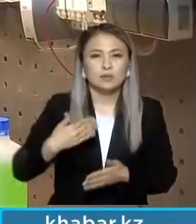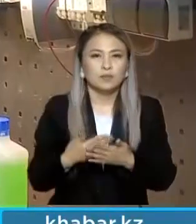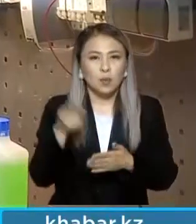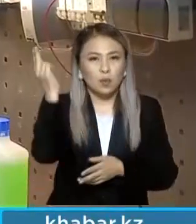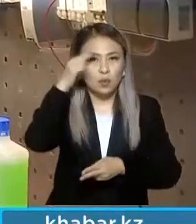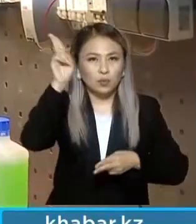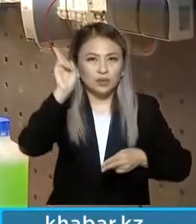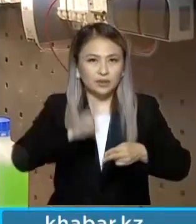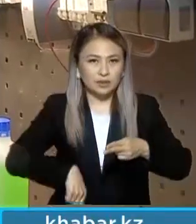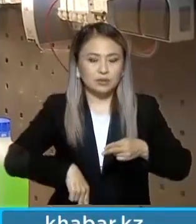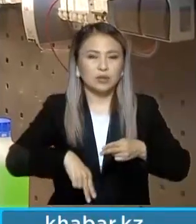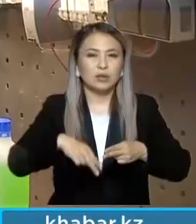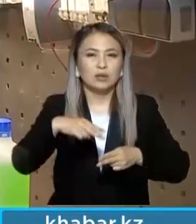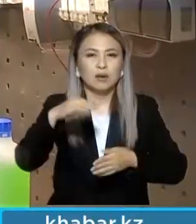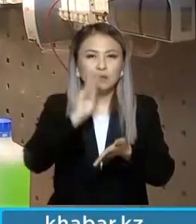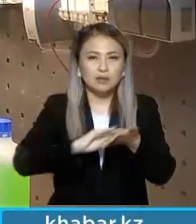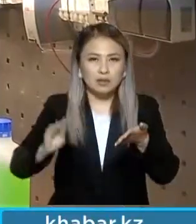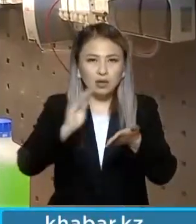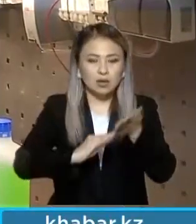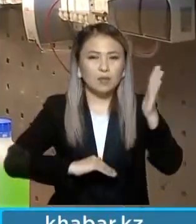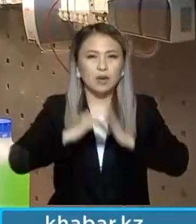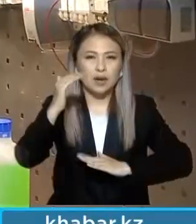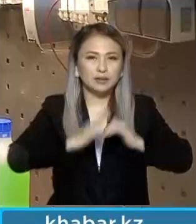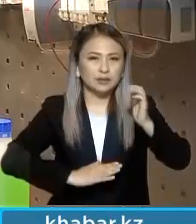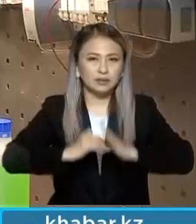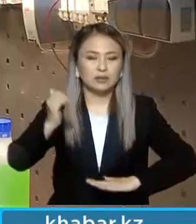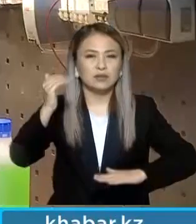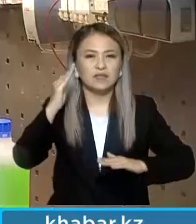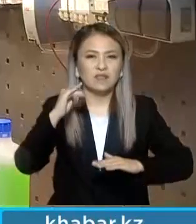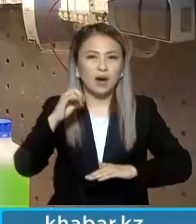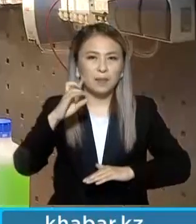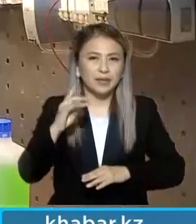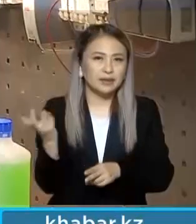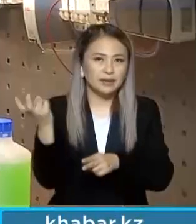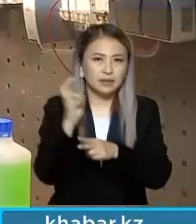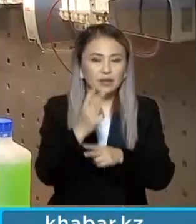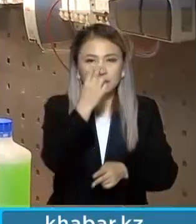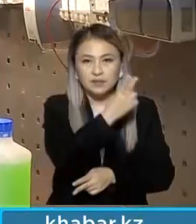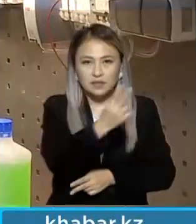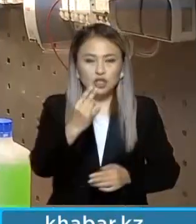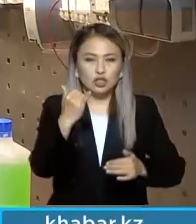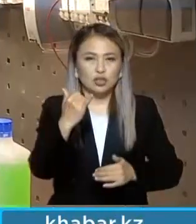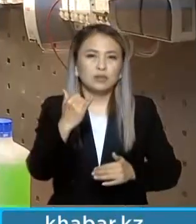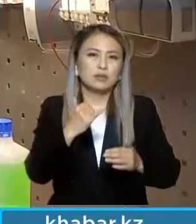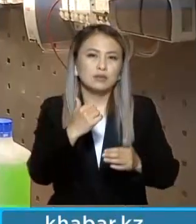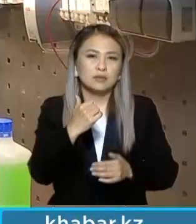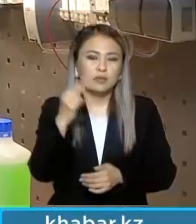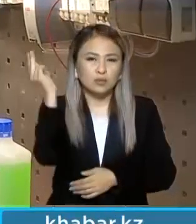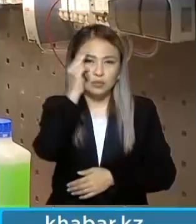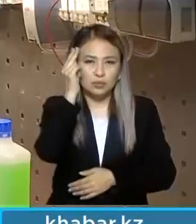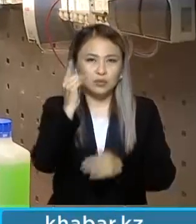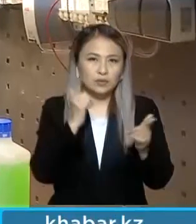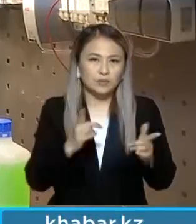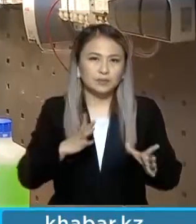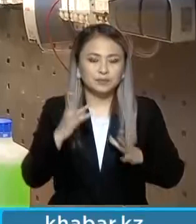Оқу біткен соң теория практикасын алып, осы фабрикаға келіп, қазір стажировка өтіп жүрміз.